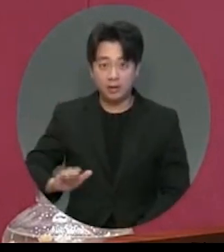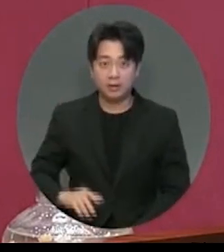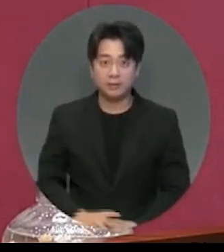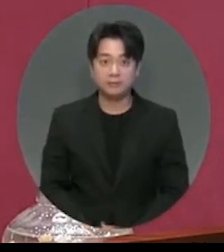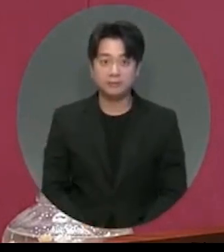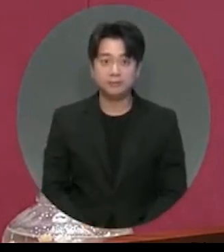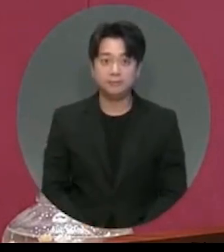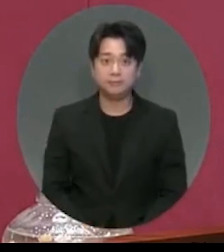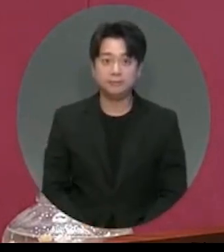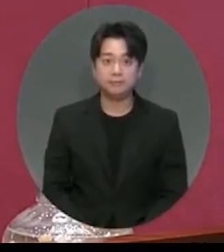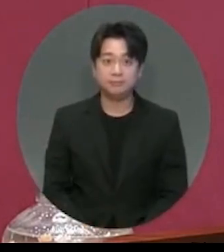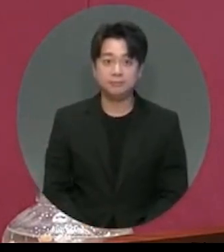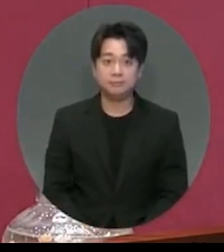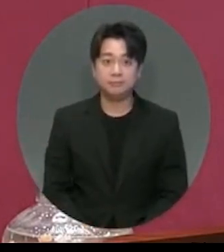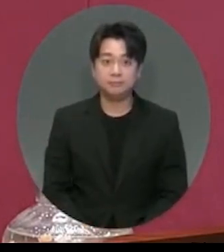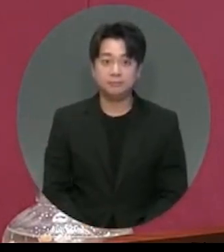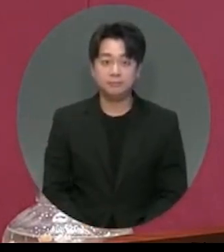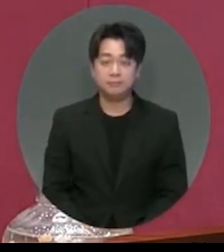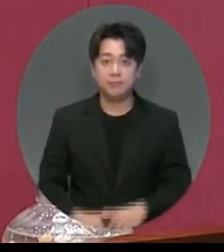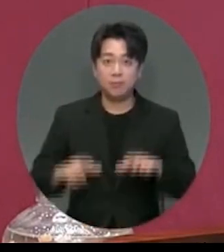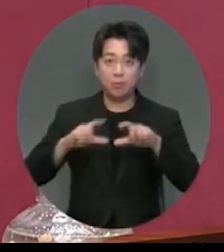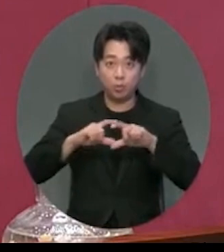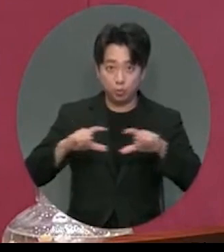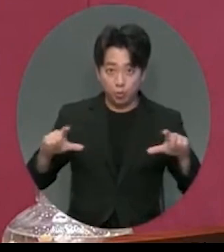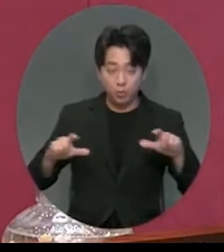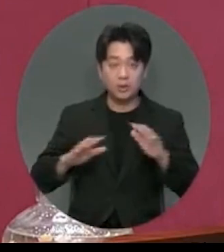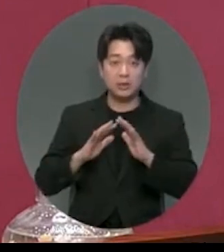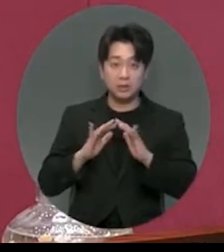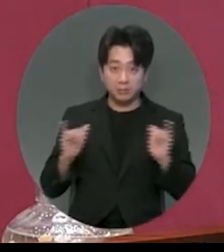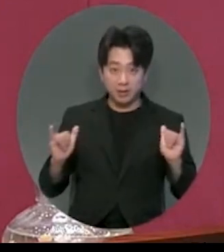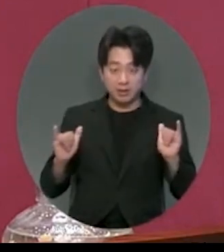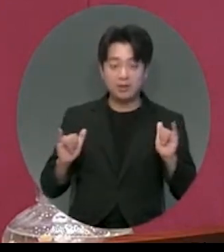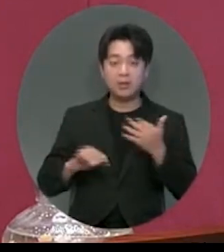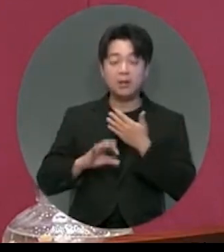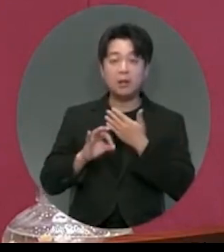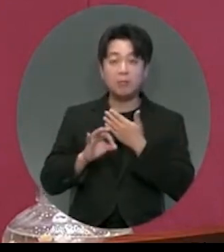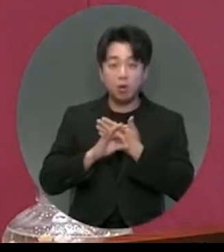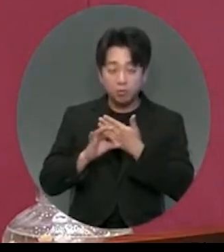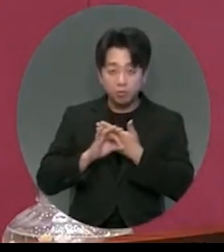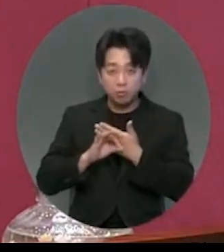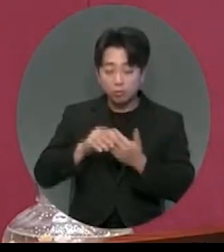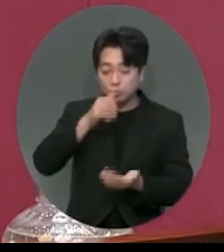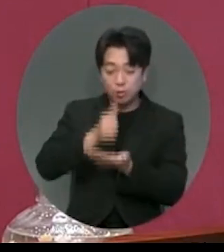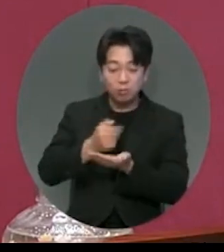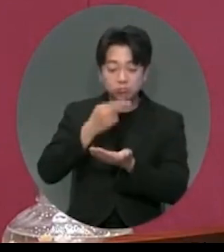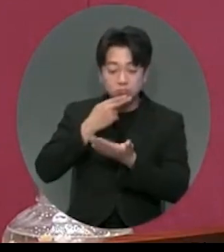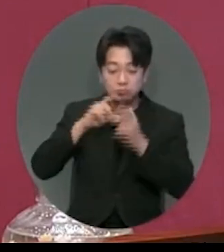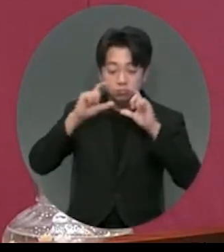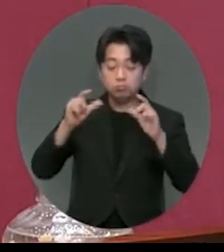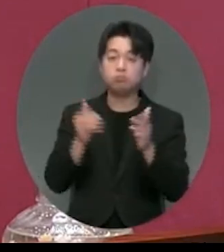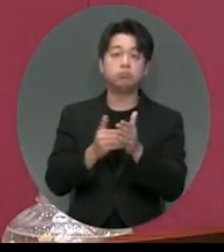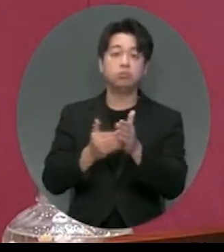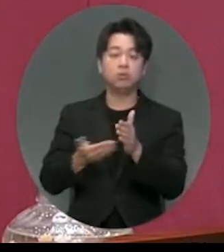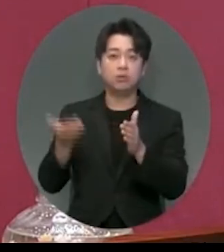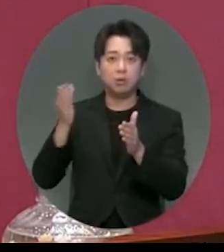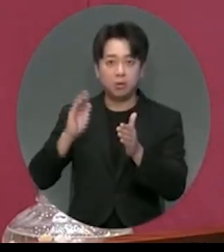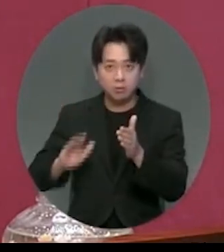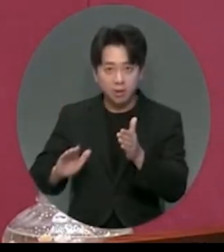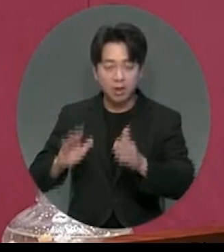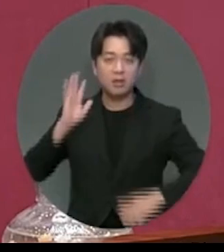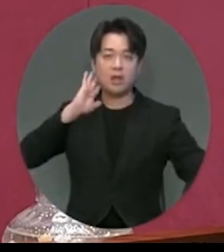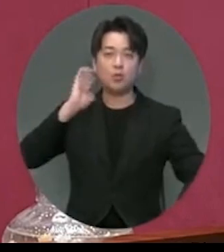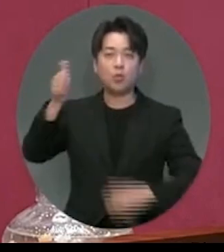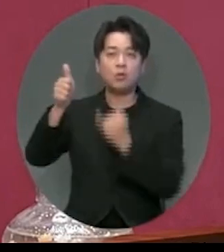일반인이라면 무혐의 종결 처분된 사건을 대통령 배우자라고 해서, 그리고 또 국민 여론이 좋지 않다고